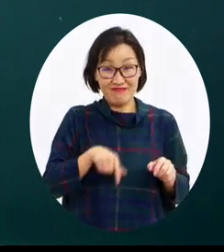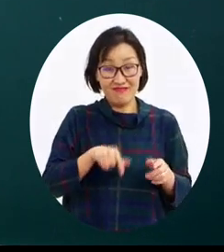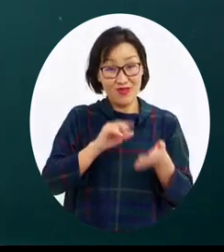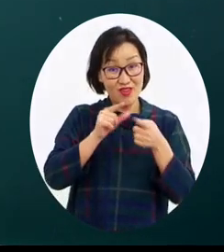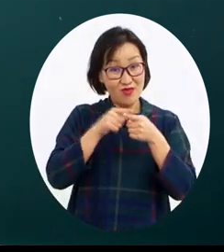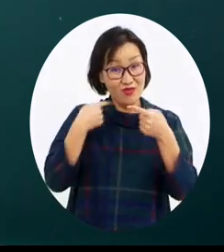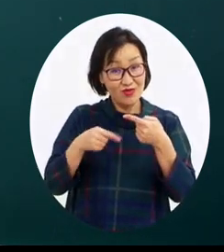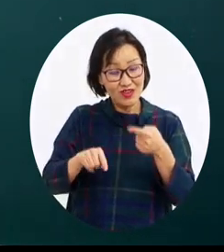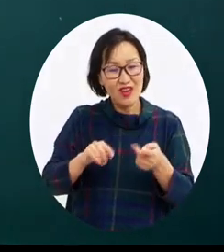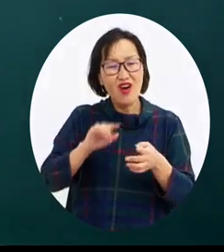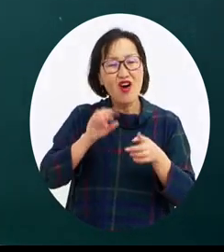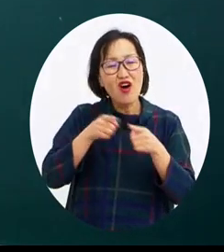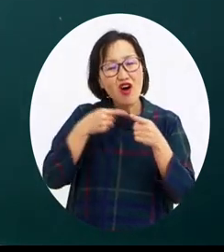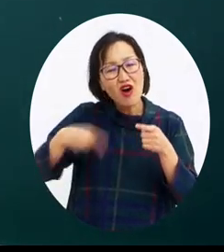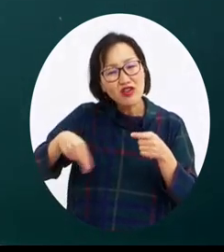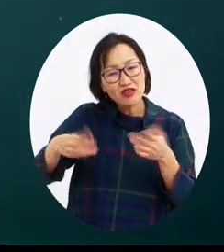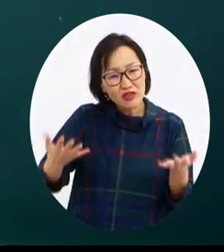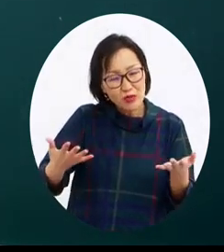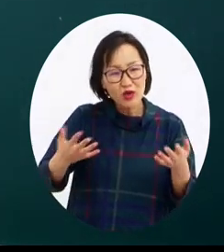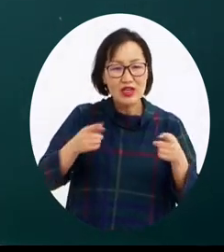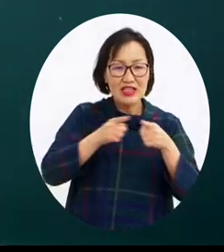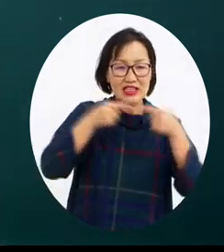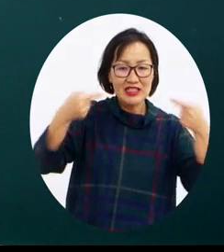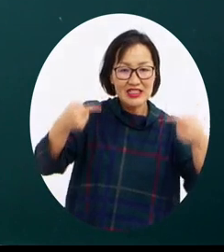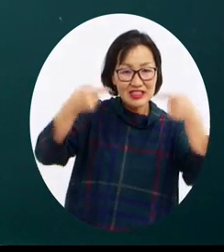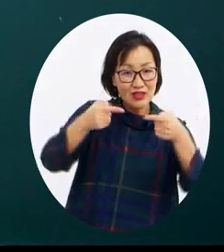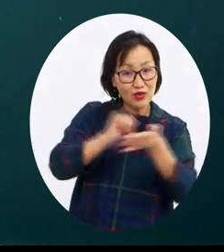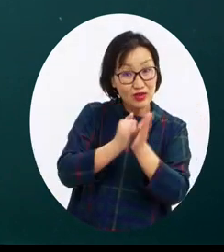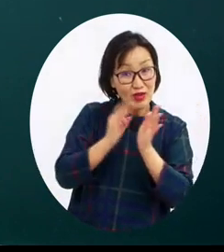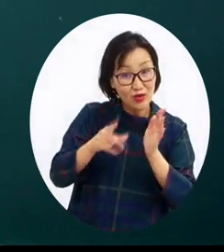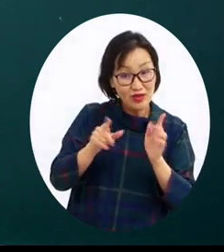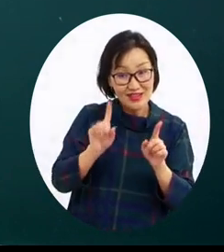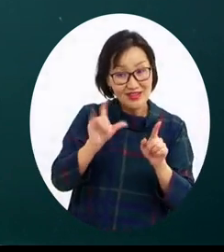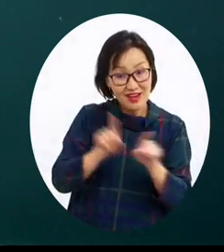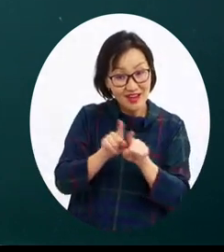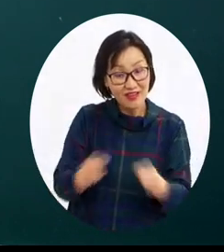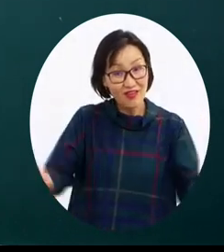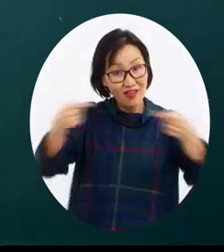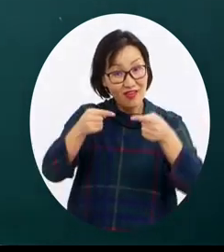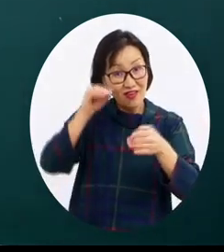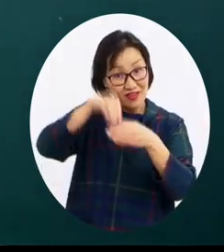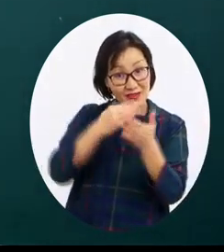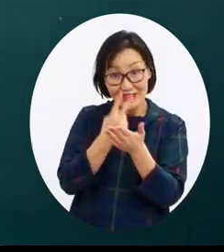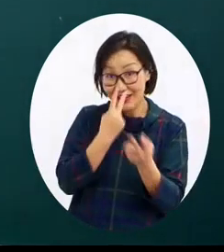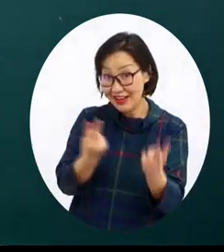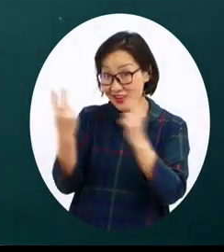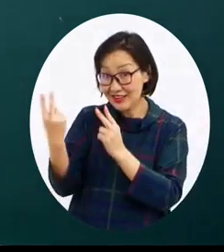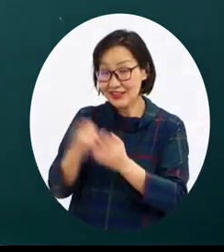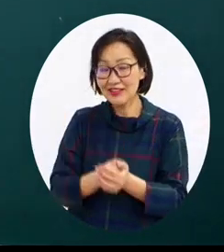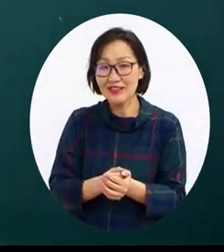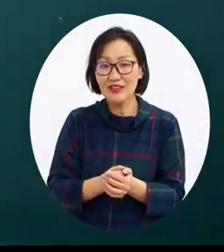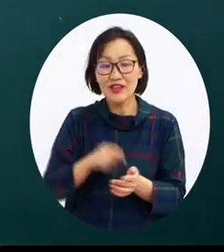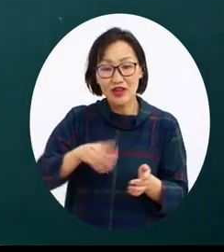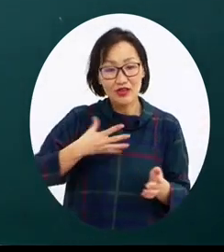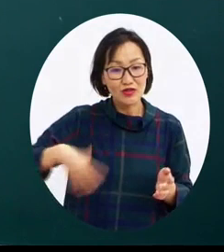дандаа эсрэг ойролцоо эсрэг утгатай үг зэрэг орсон үгсийг авсан байгаач. Тийм байна тийм ээ. За энэ зүр